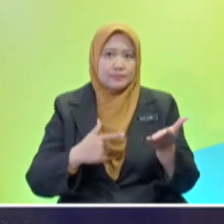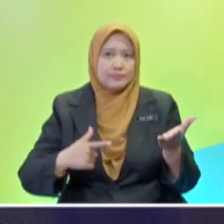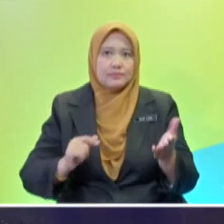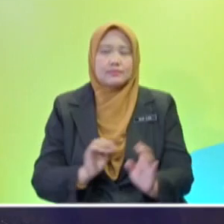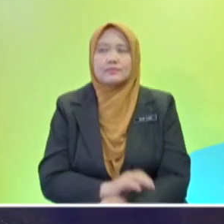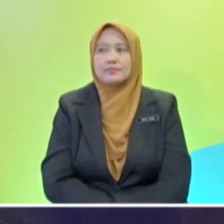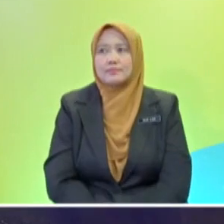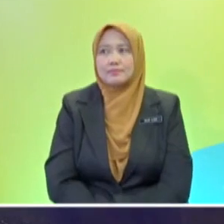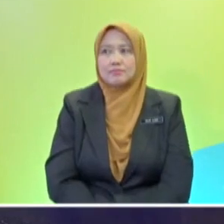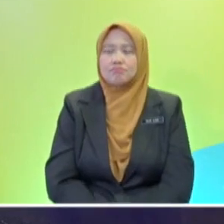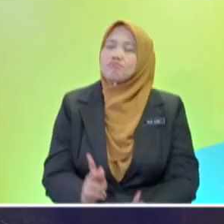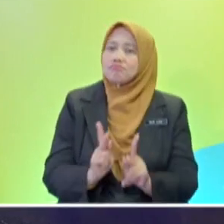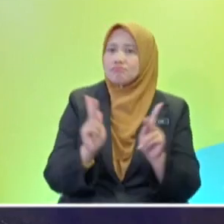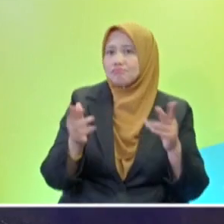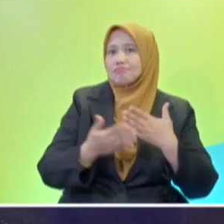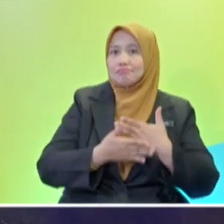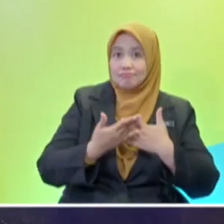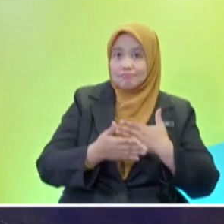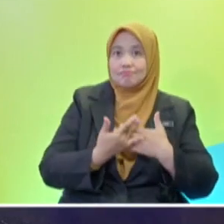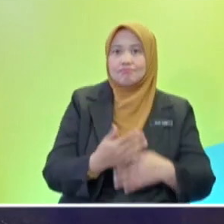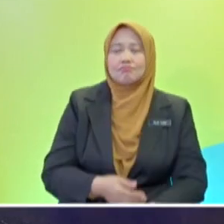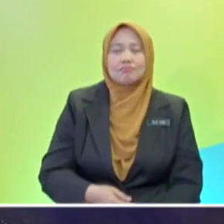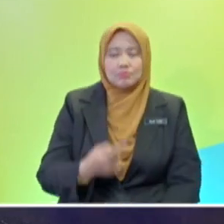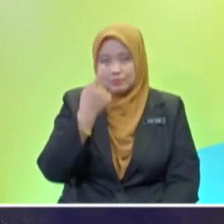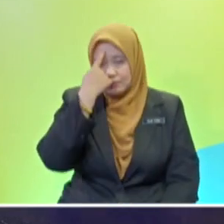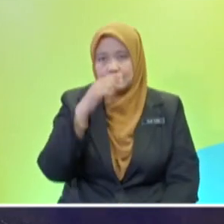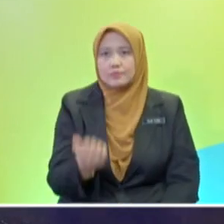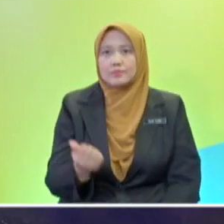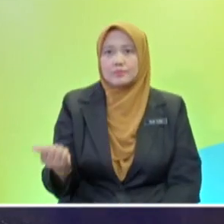sangat mudah alat dan bahan yang kita akan gunakan